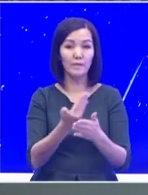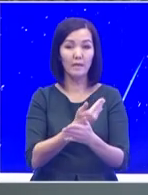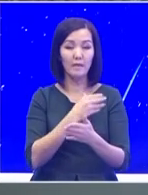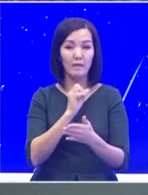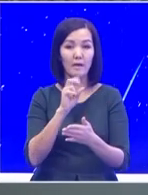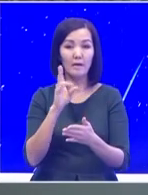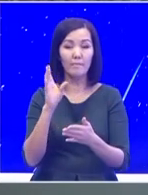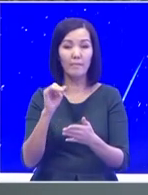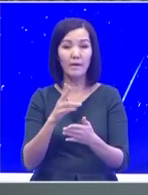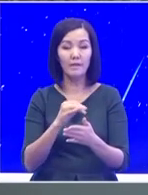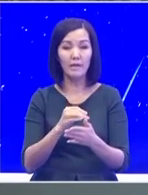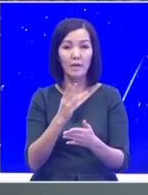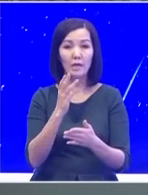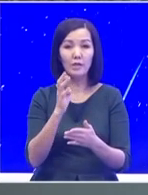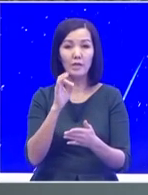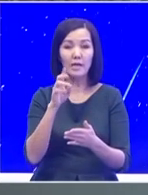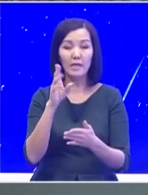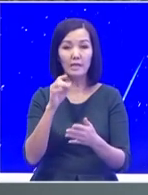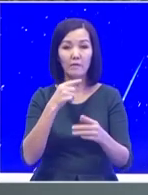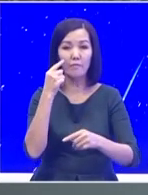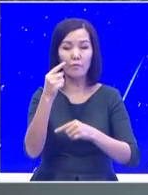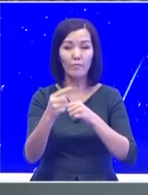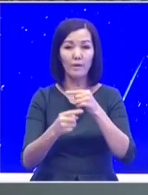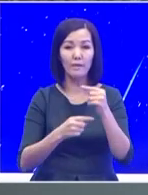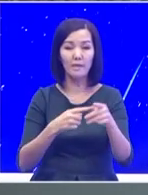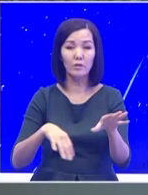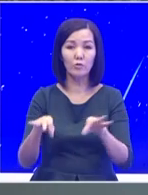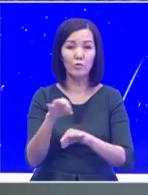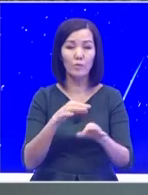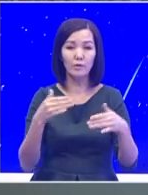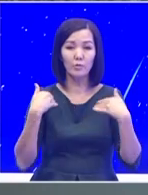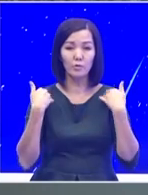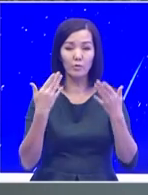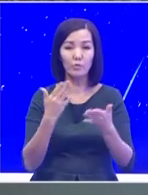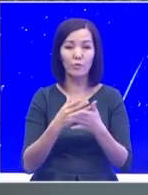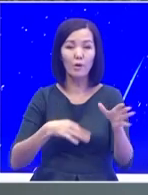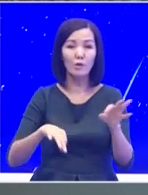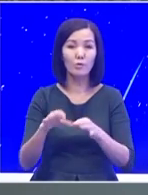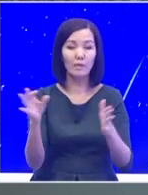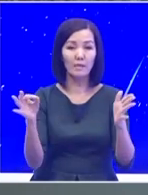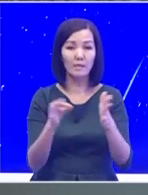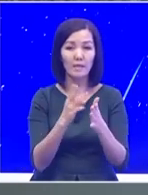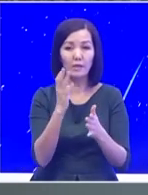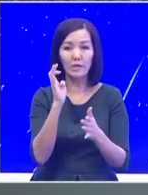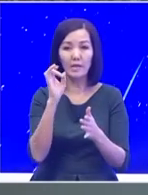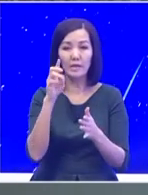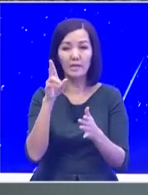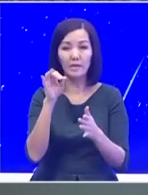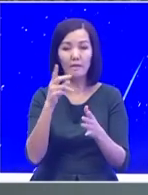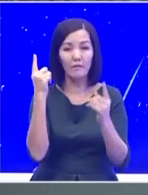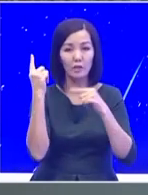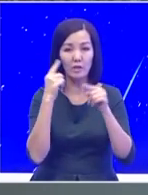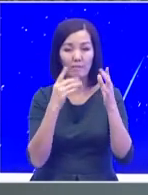ақпанда маэстро Шәрденов ұрпақтар сабақтастығы жобасын ұсынып отырмыз. Бұл жобаның мақсаты Шәрденовтың